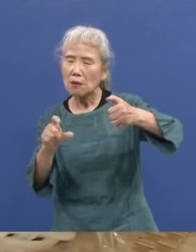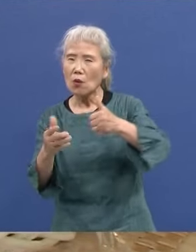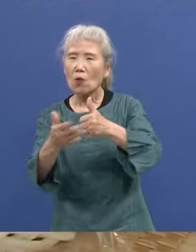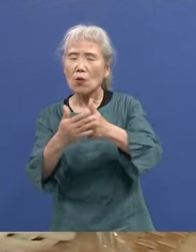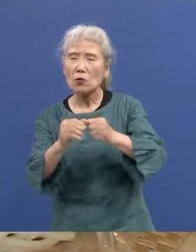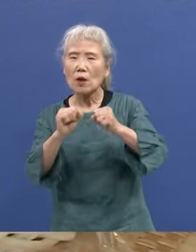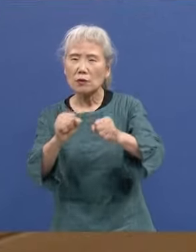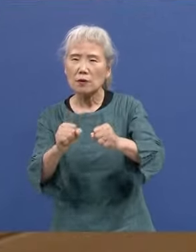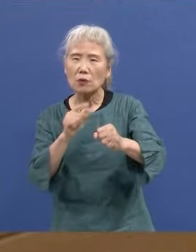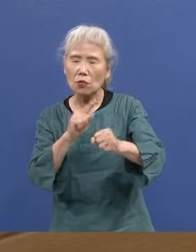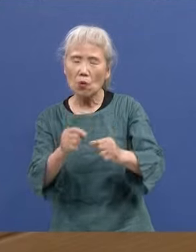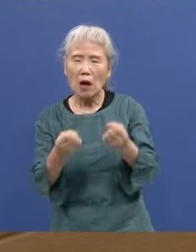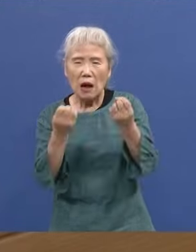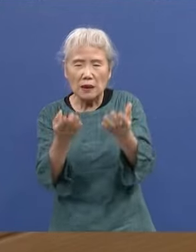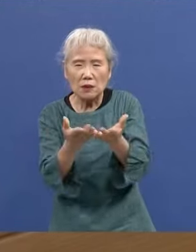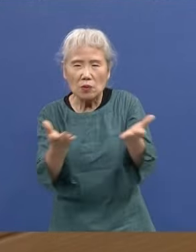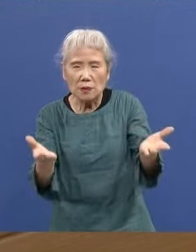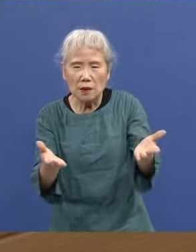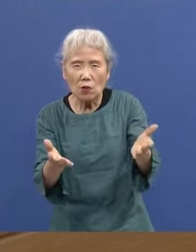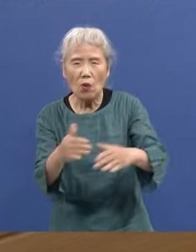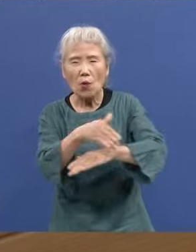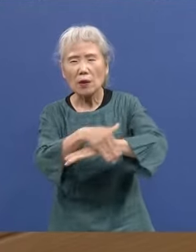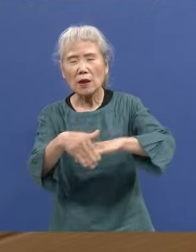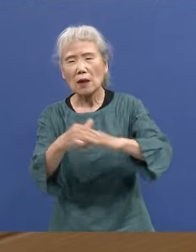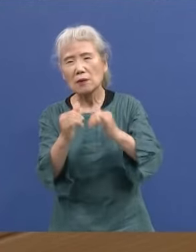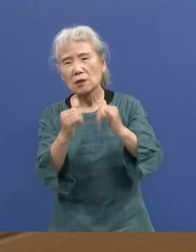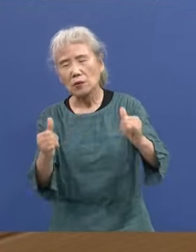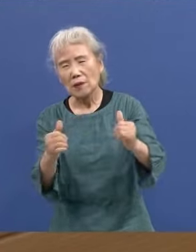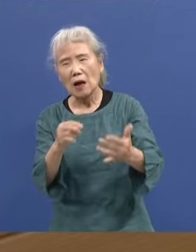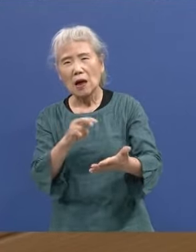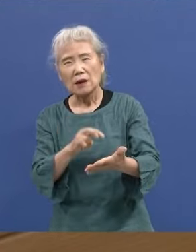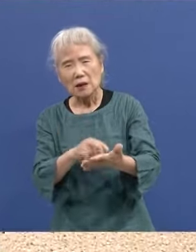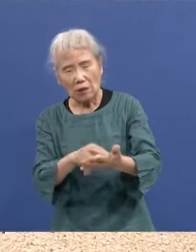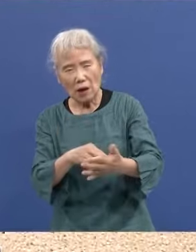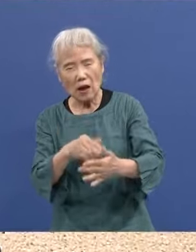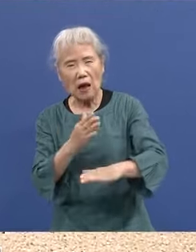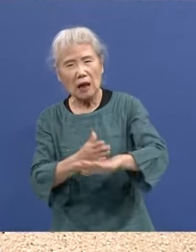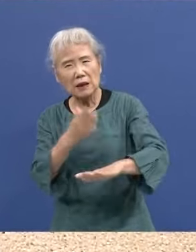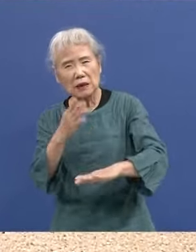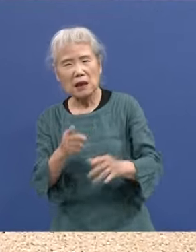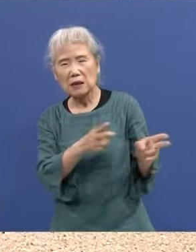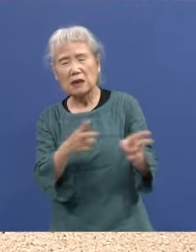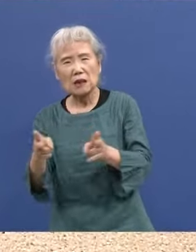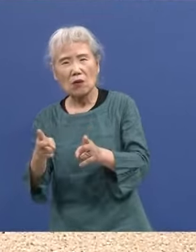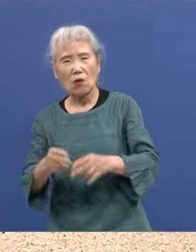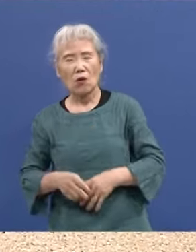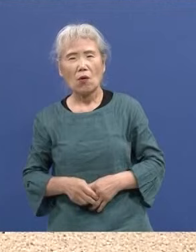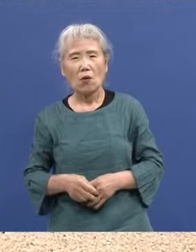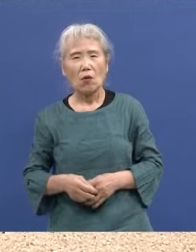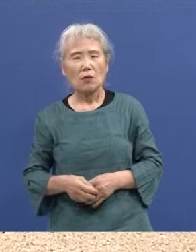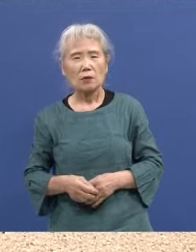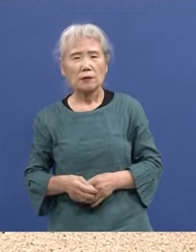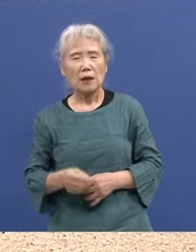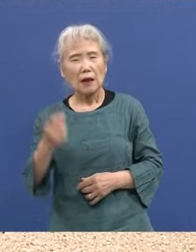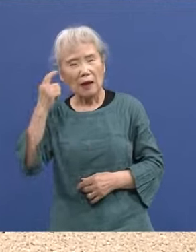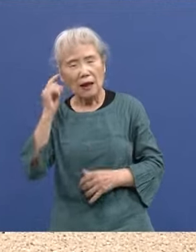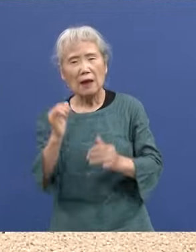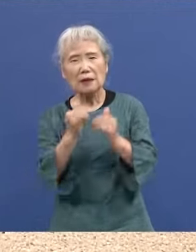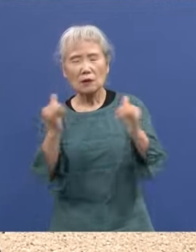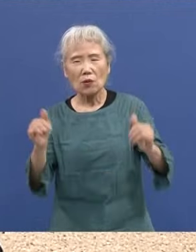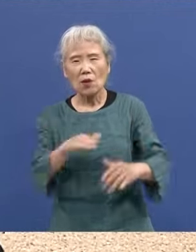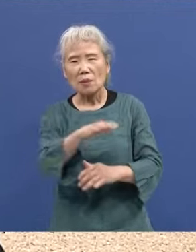けるというのは、新しくお店を出店する方にとってはありがたい制度ですよね。新規出店を考えておられる方